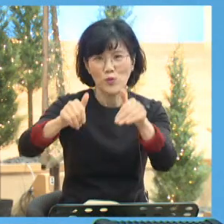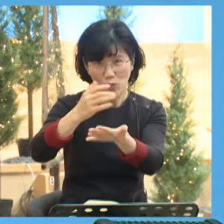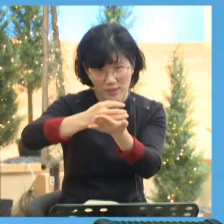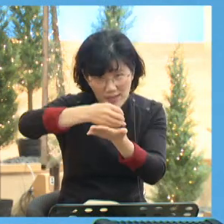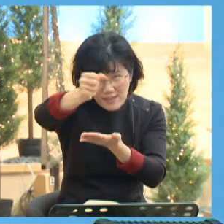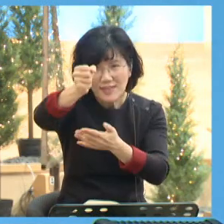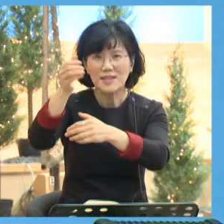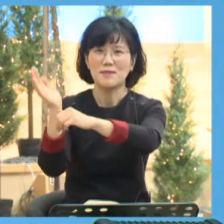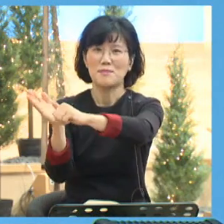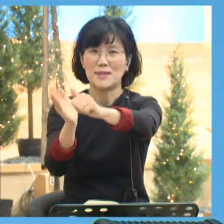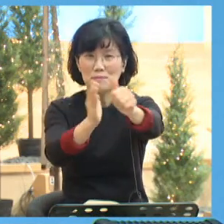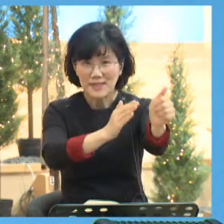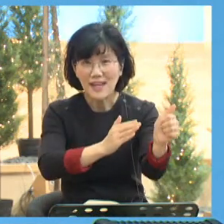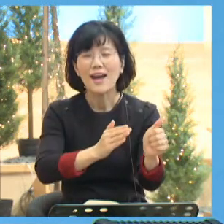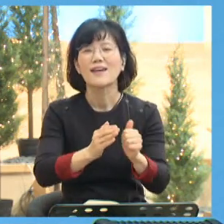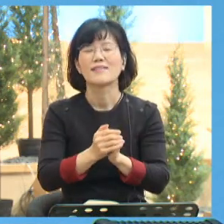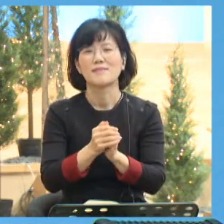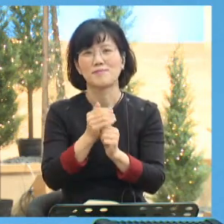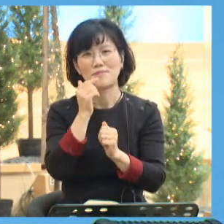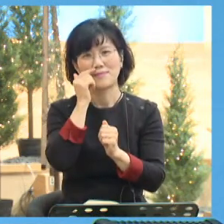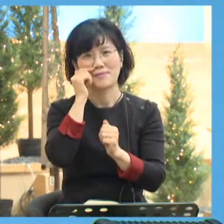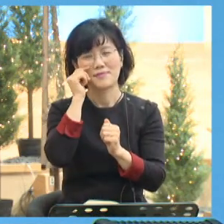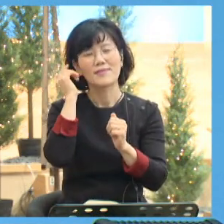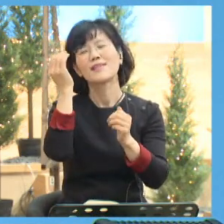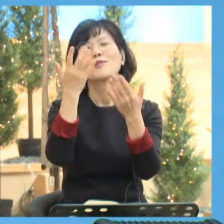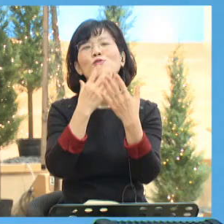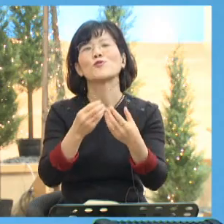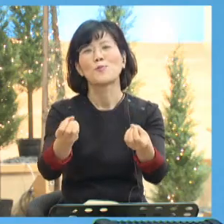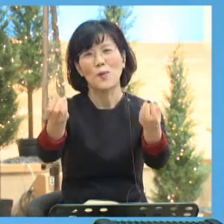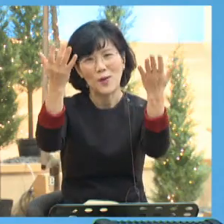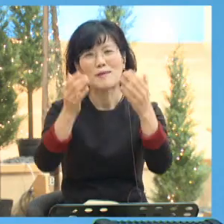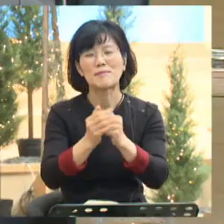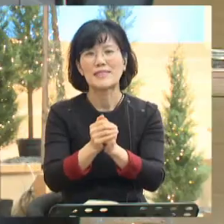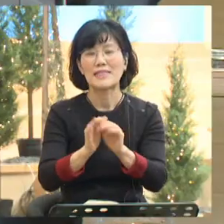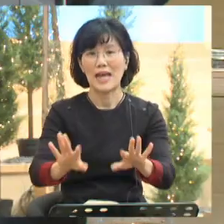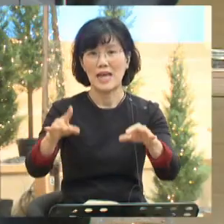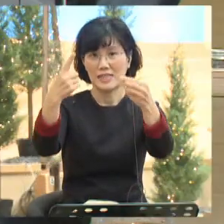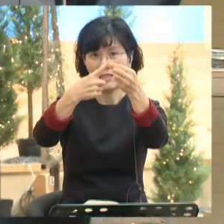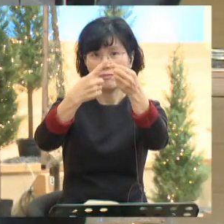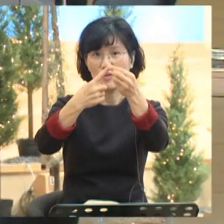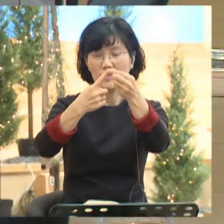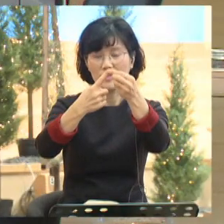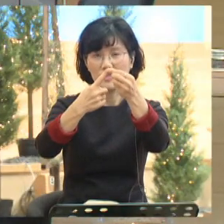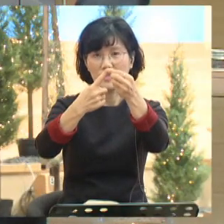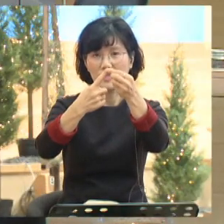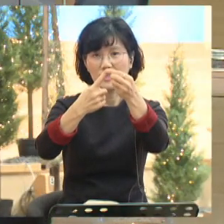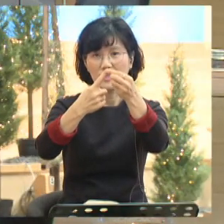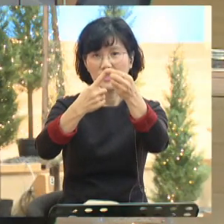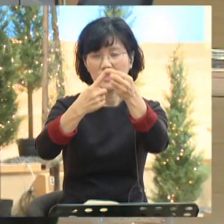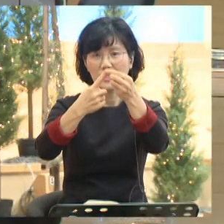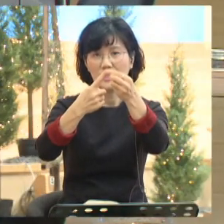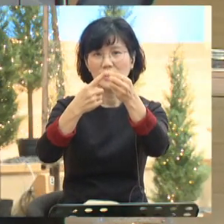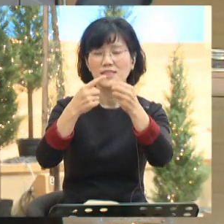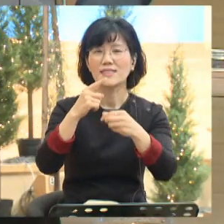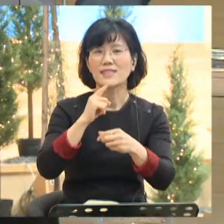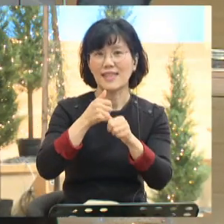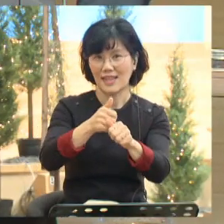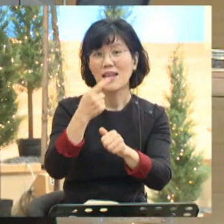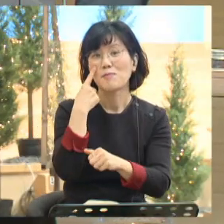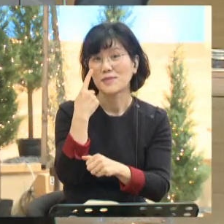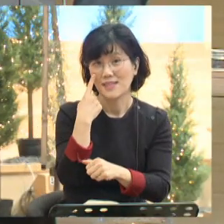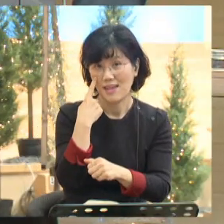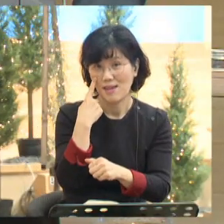있기를 주의 이름으로 축원합니다 축복합니다 자 첫번째로 뿌리 뽑아야 될 쓴 뿌리가 뭐냐 따라 14 따라해